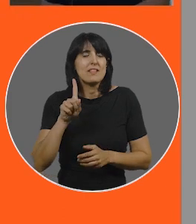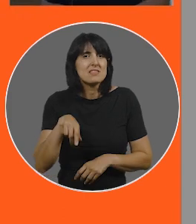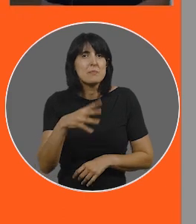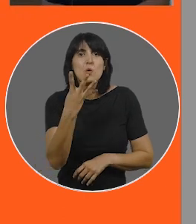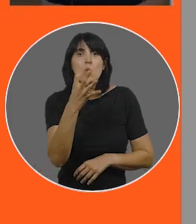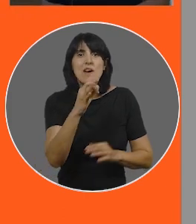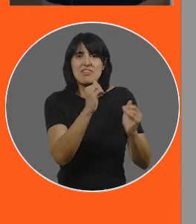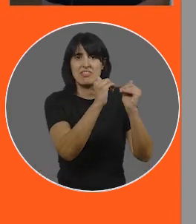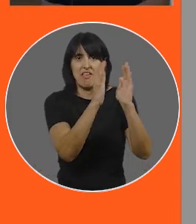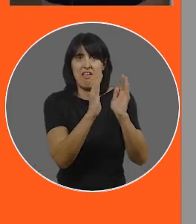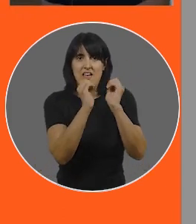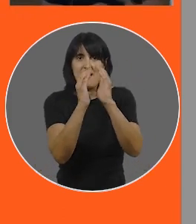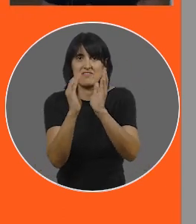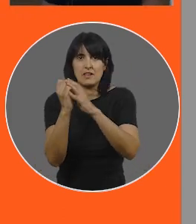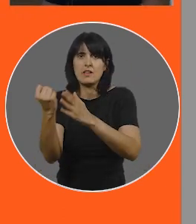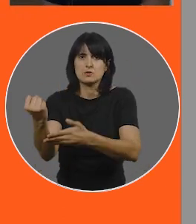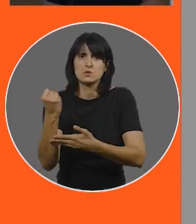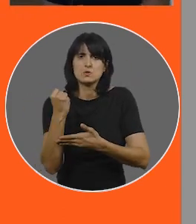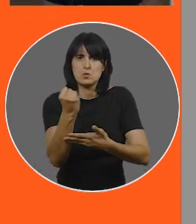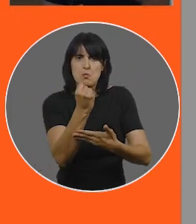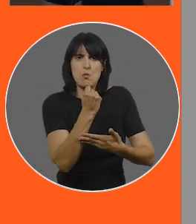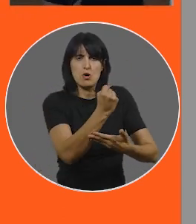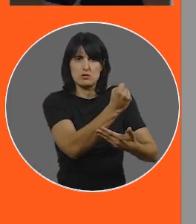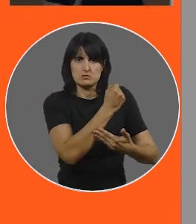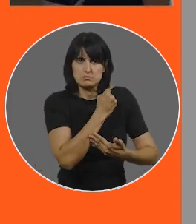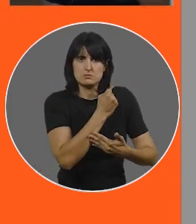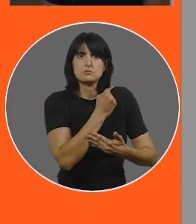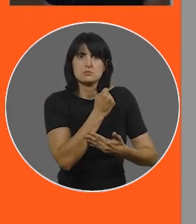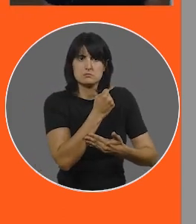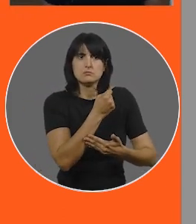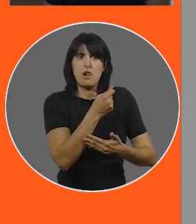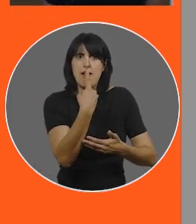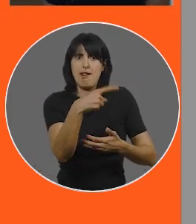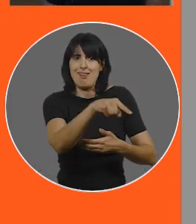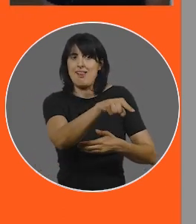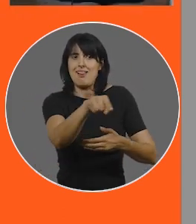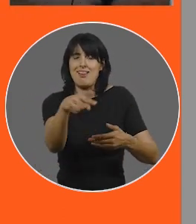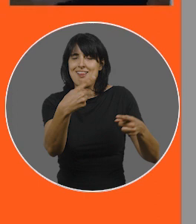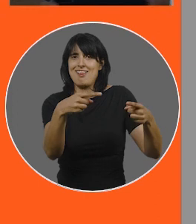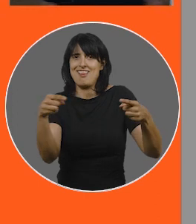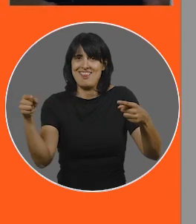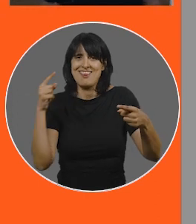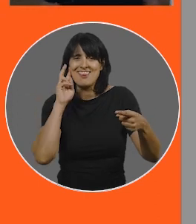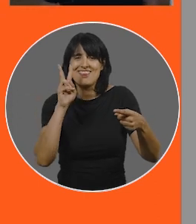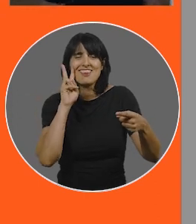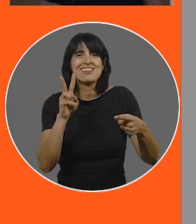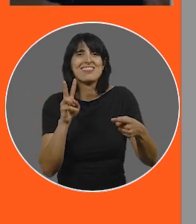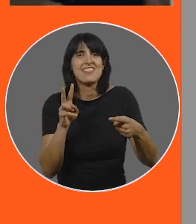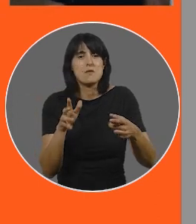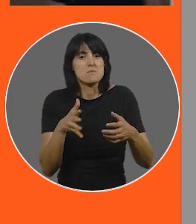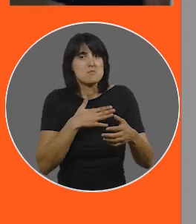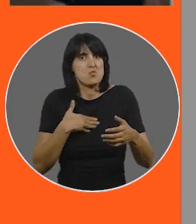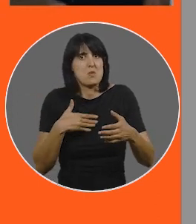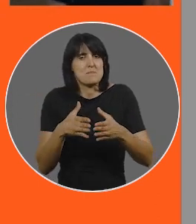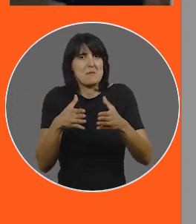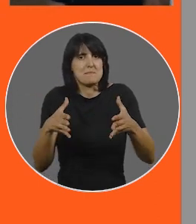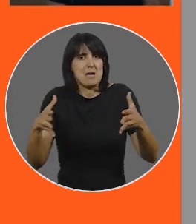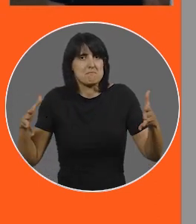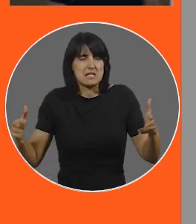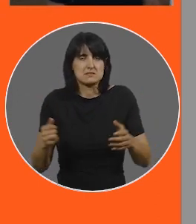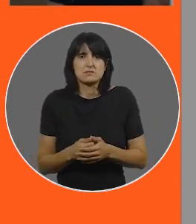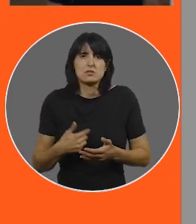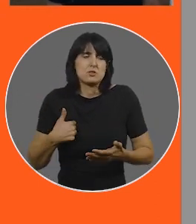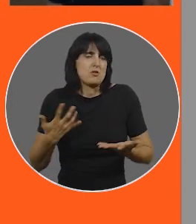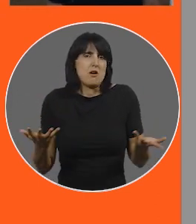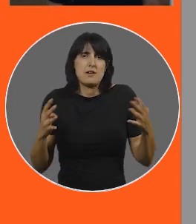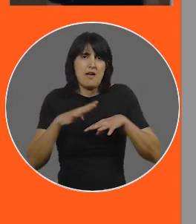una quarantena d'entitats adherides que ens donen suport, i aquí n'hi ha unes quantes també, i això ho volem anar ampliant. Llavors, jo